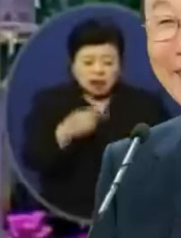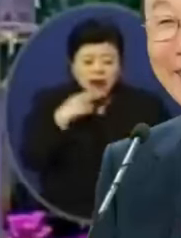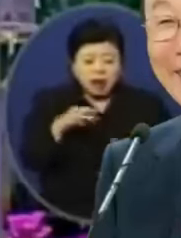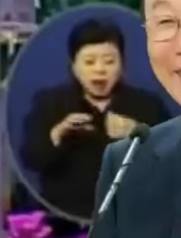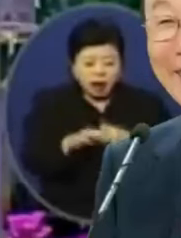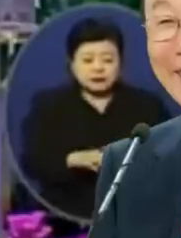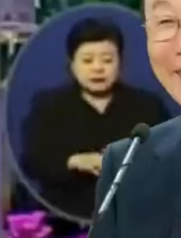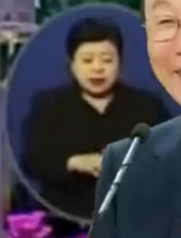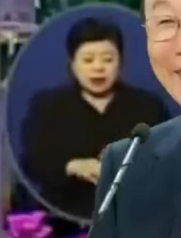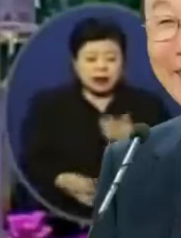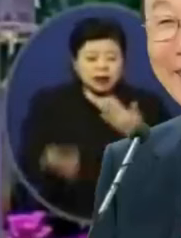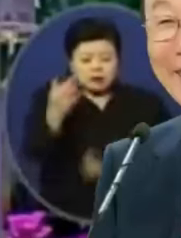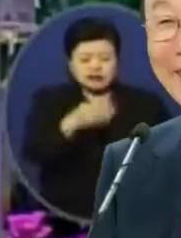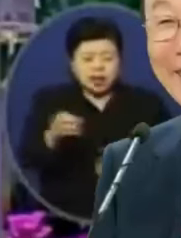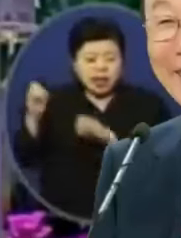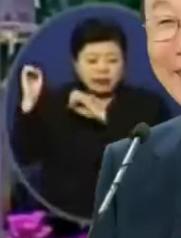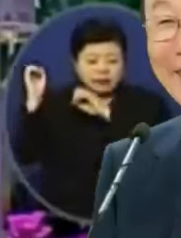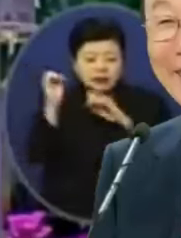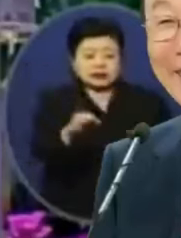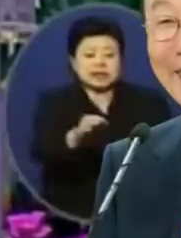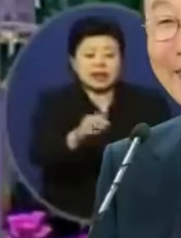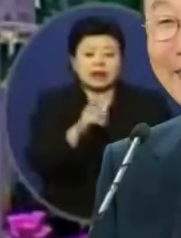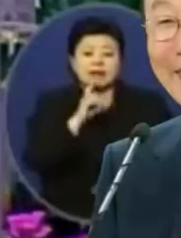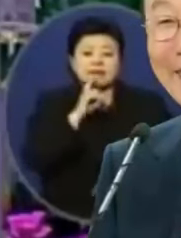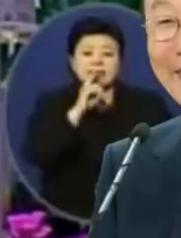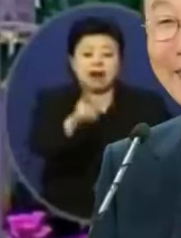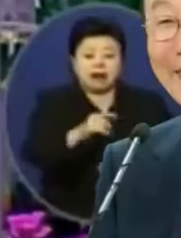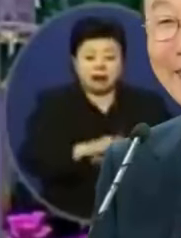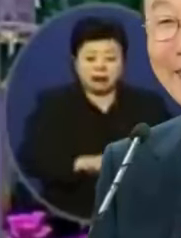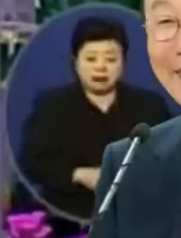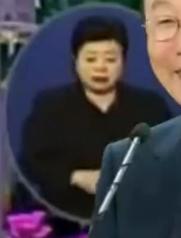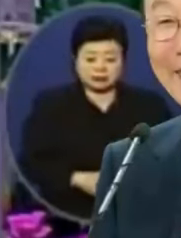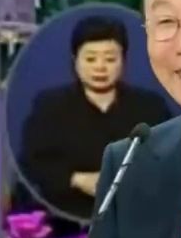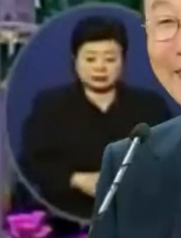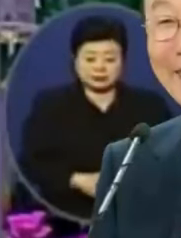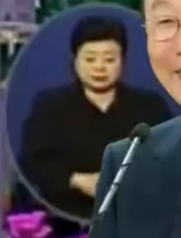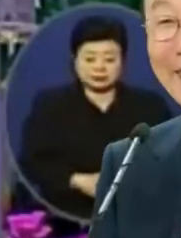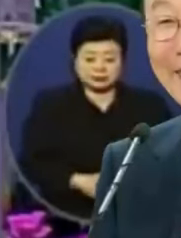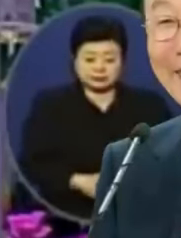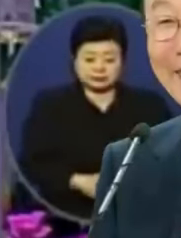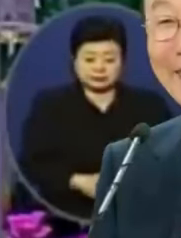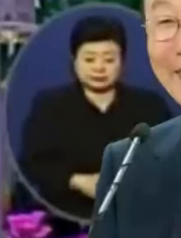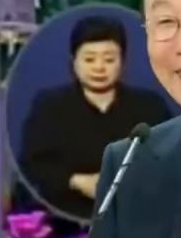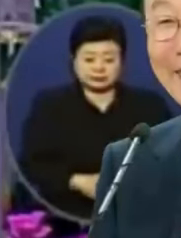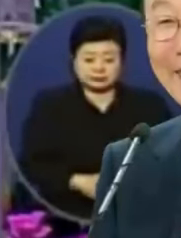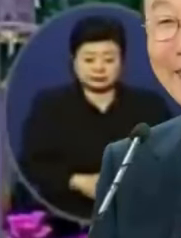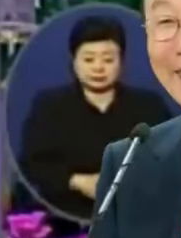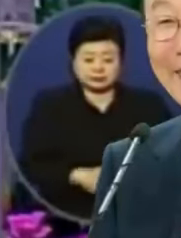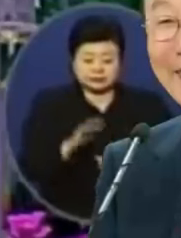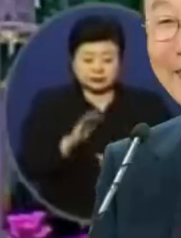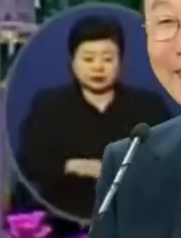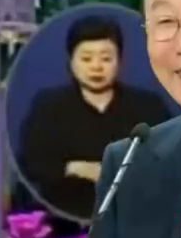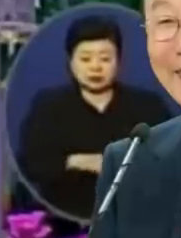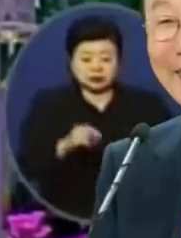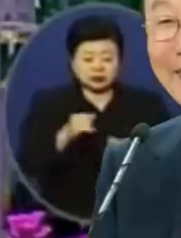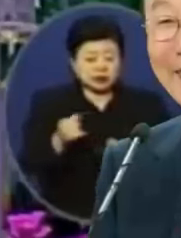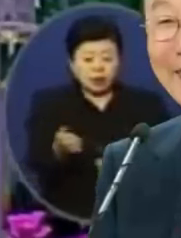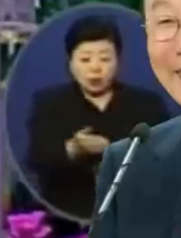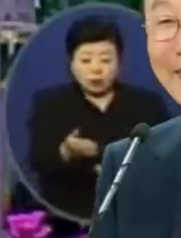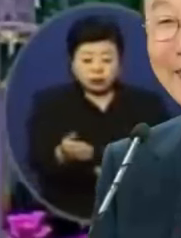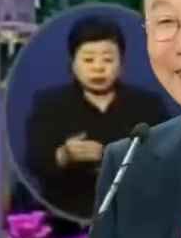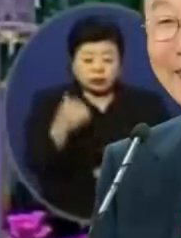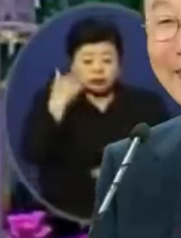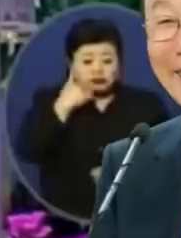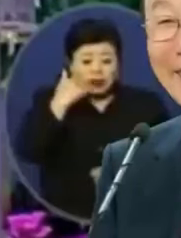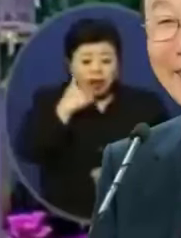아니하면 즉시 너희를 맹렬히 타는 불무불 가운데 던져 넣을 것이니 능히 너희를 내 손에서 건질 신이